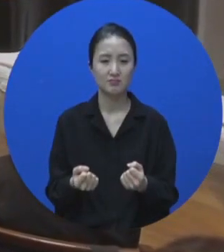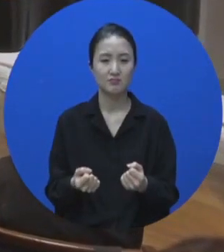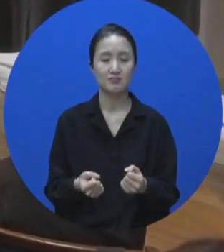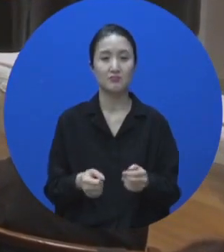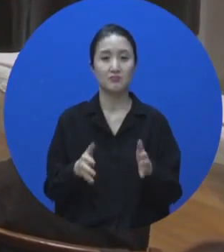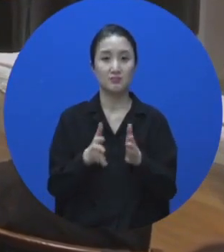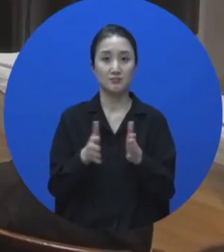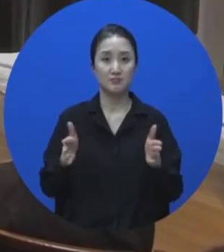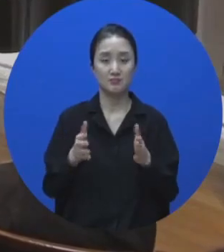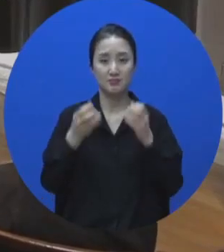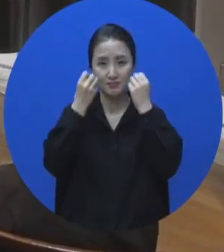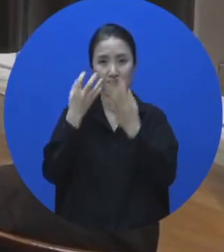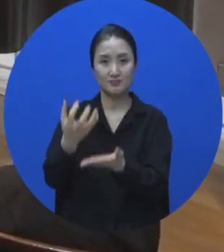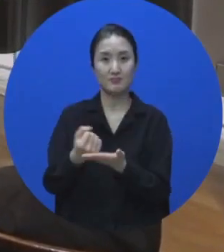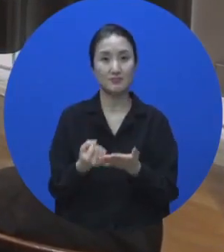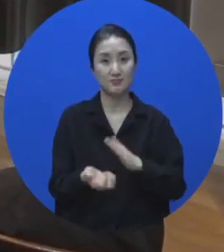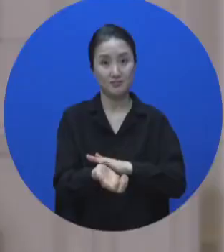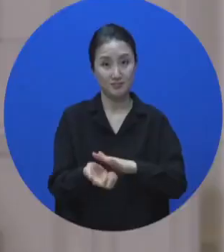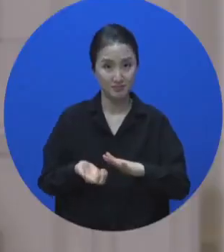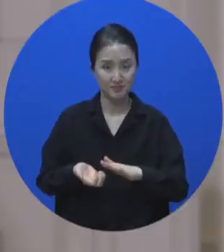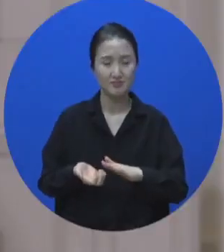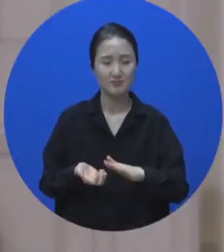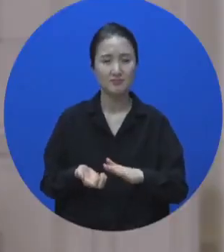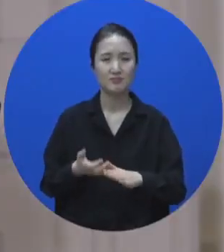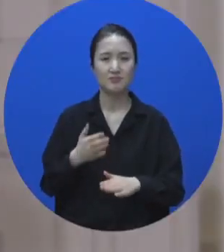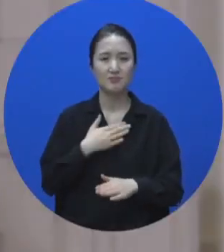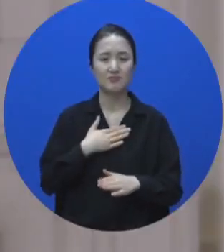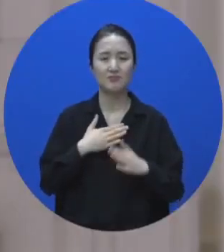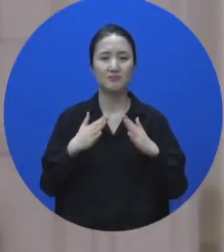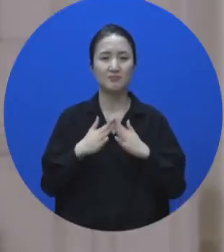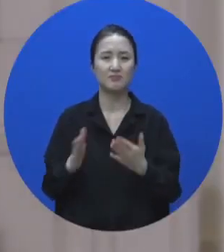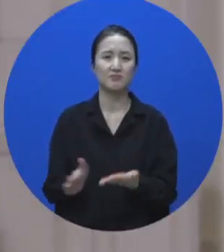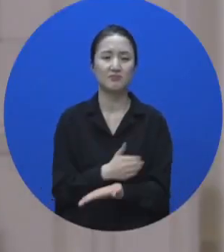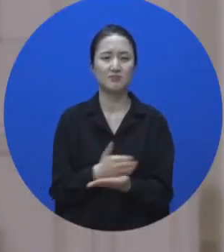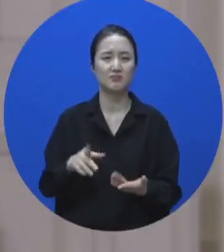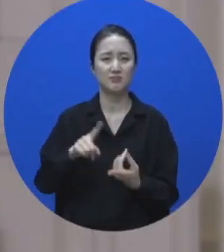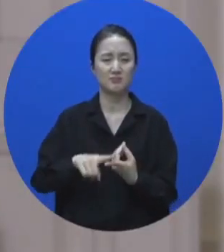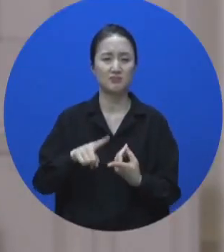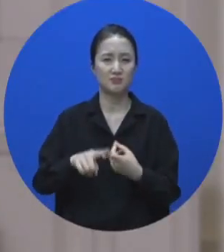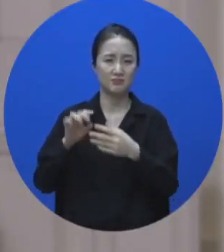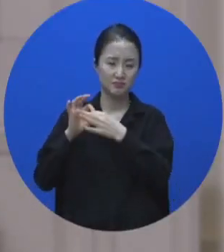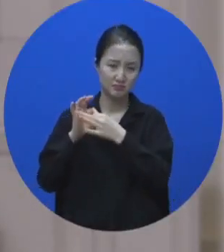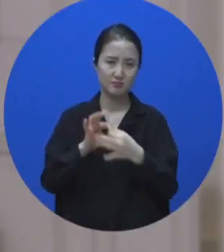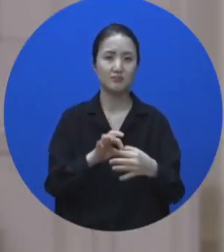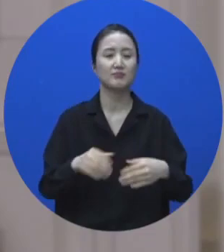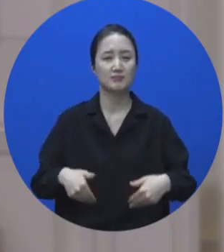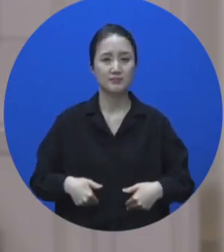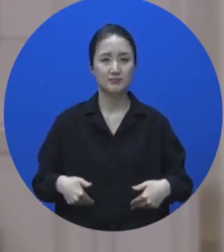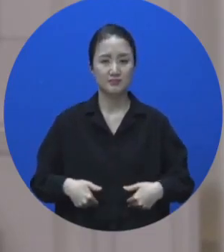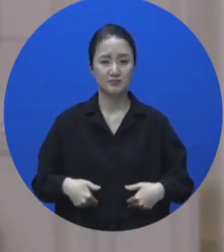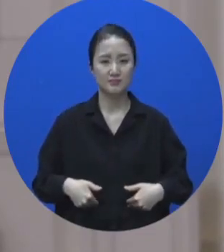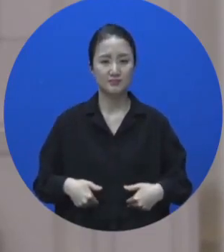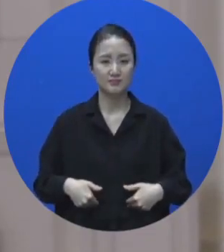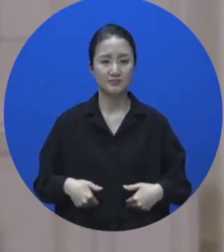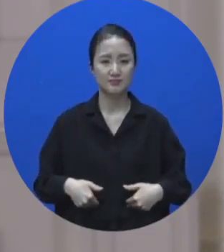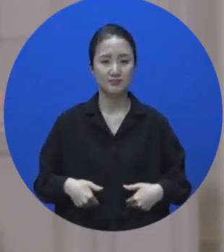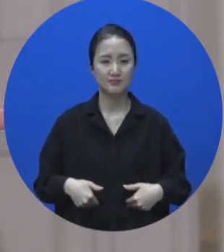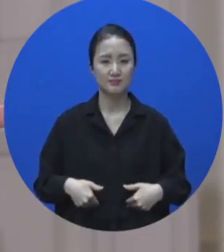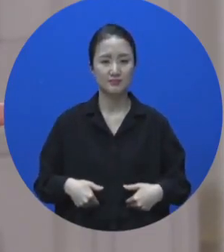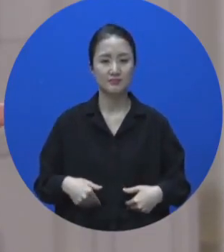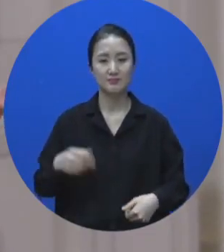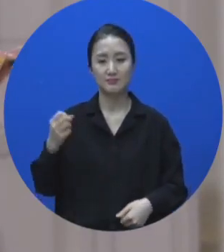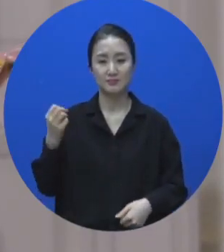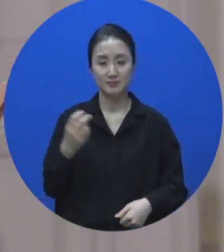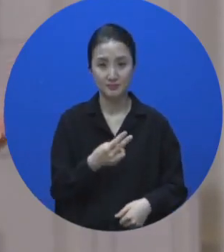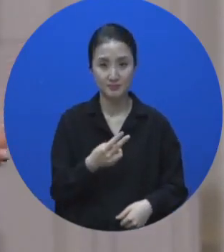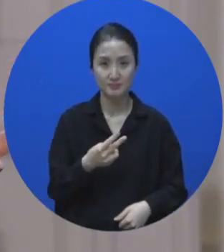그렇기 때문에 분양 받기 전까지는 무주택자 를 유지해야 됩니다 그리고 이제 두번째 인데요 앞서